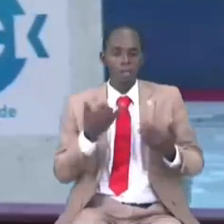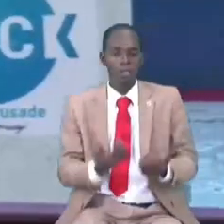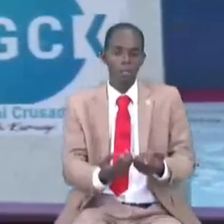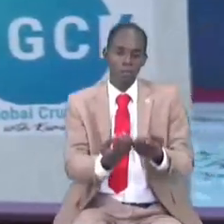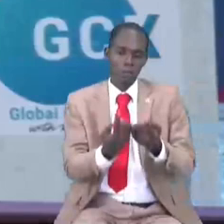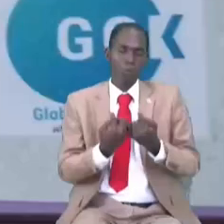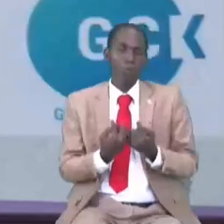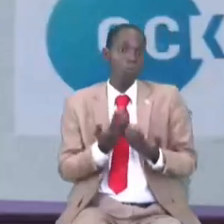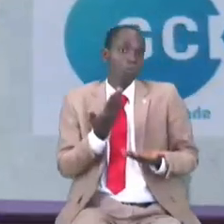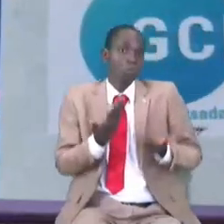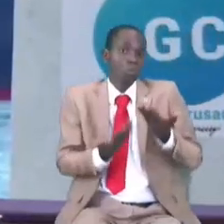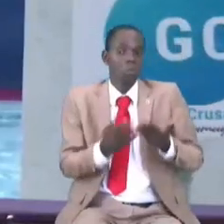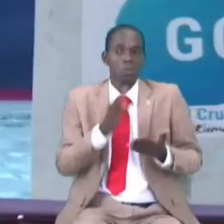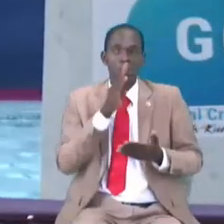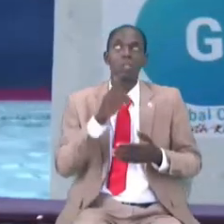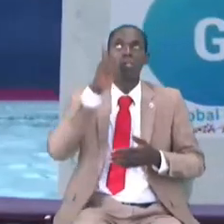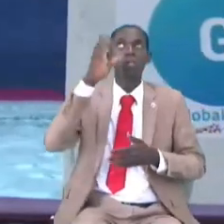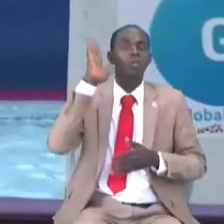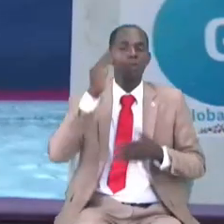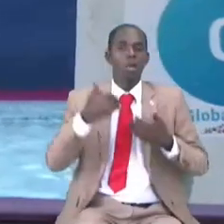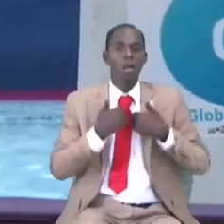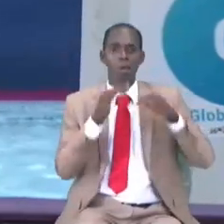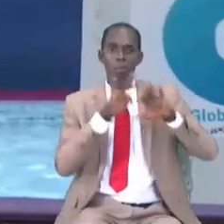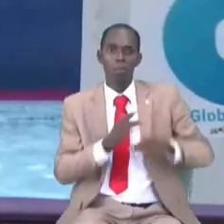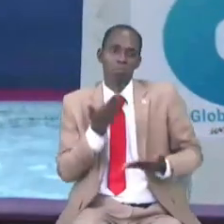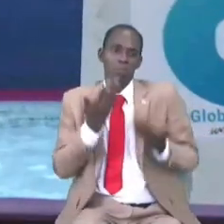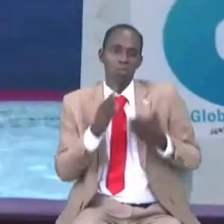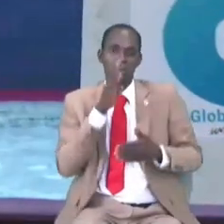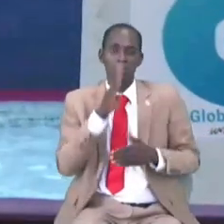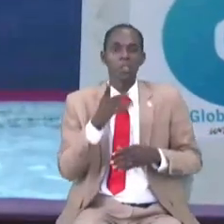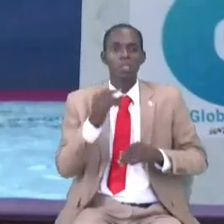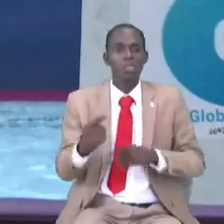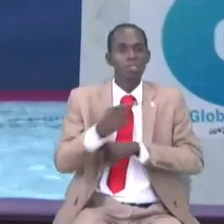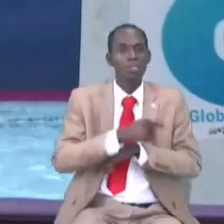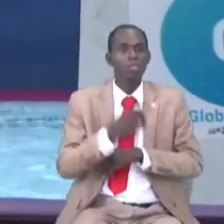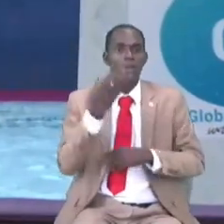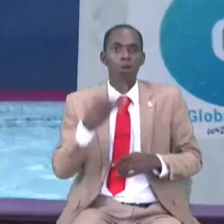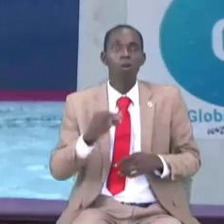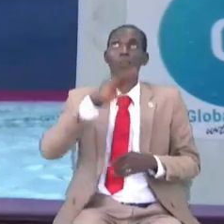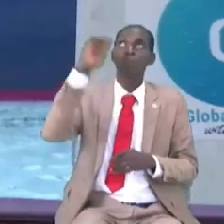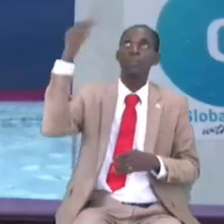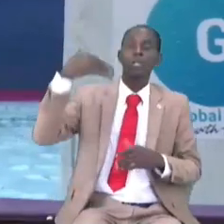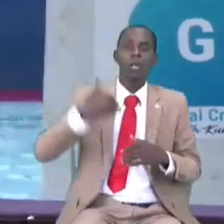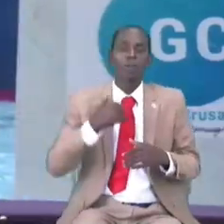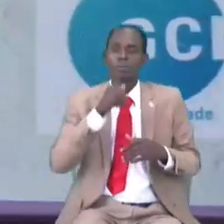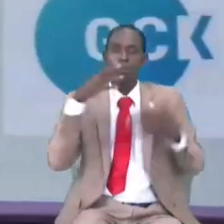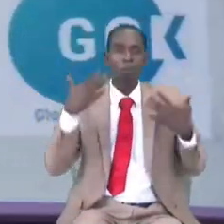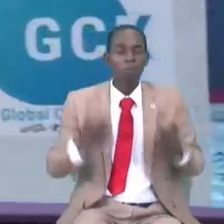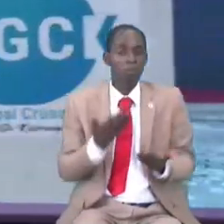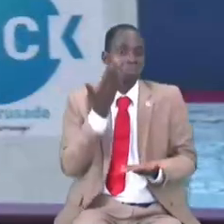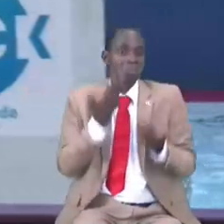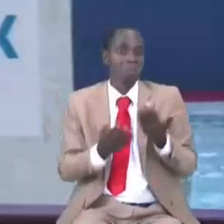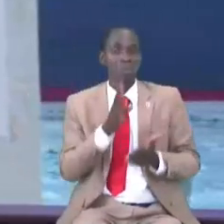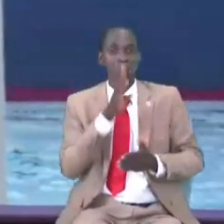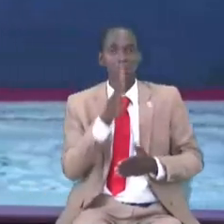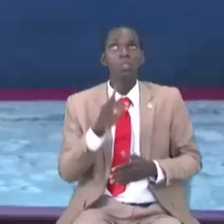voici, n'aura pas pitié d'eux. Peut-être que le jour de la grâce n'est pas encore terminé. Peut-être ils n'ont pas encore épuisé la miséricorde de